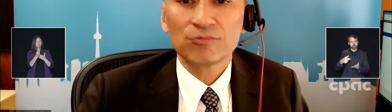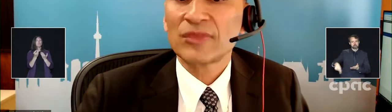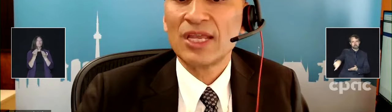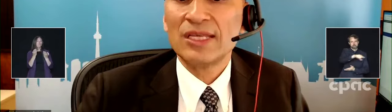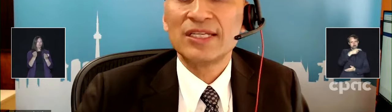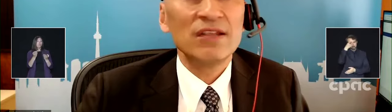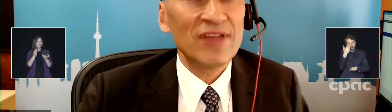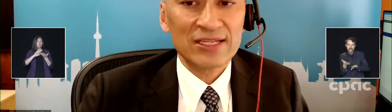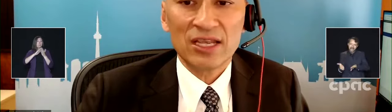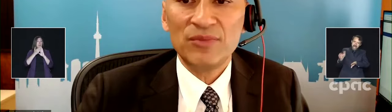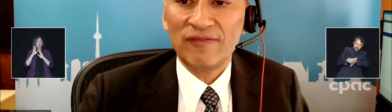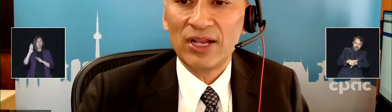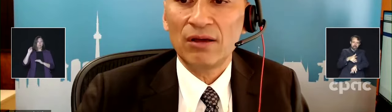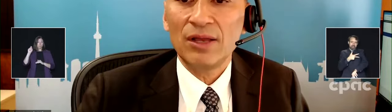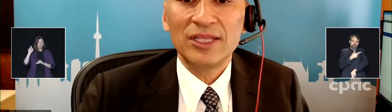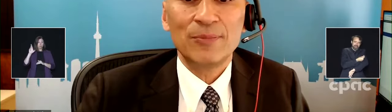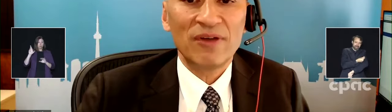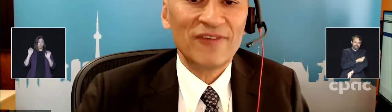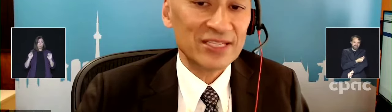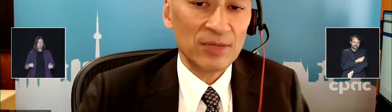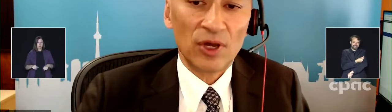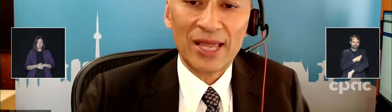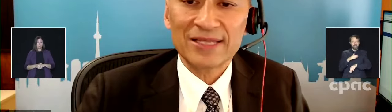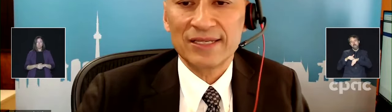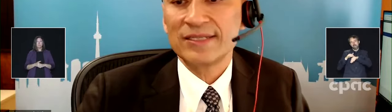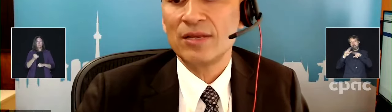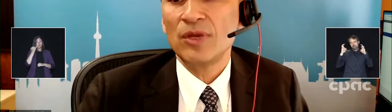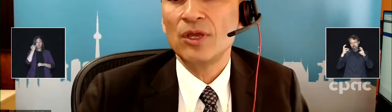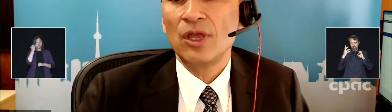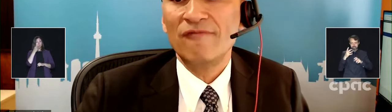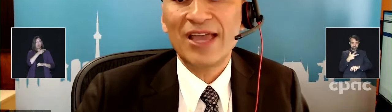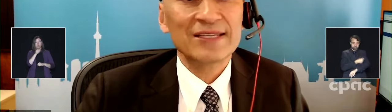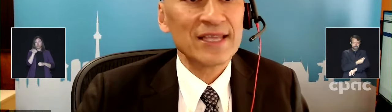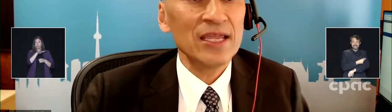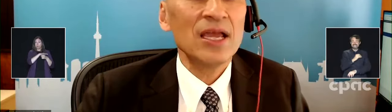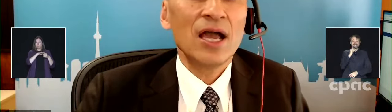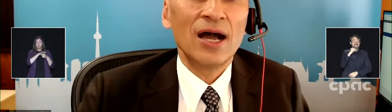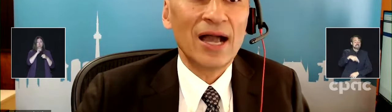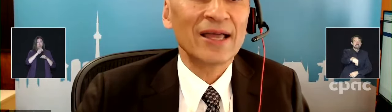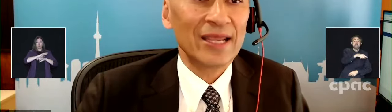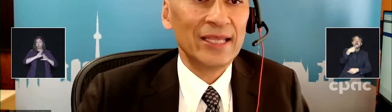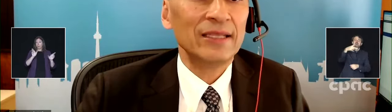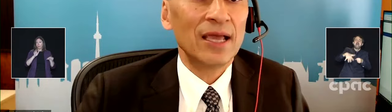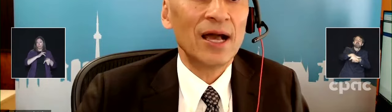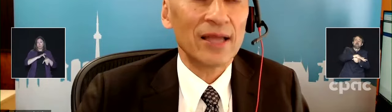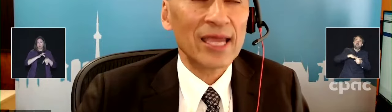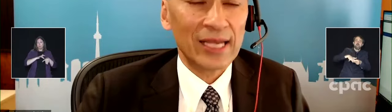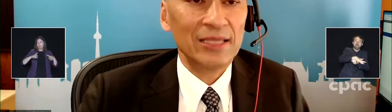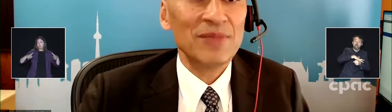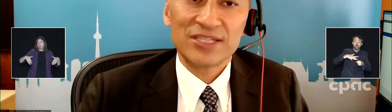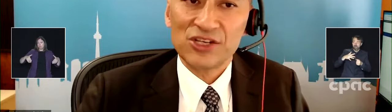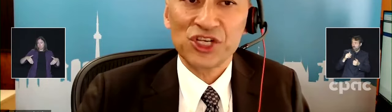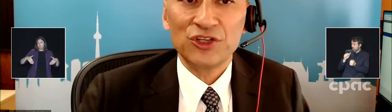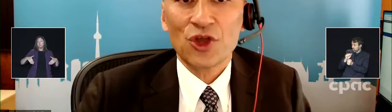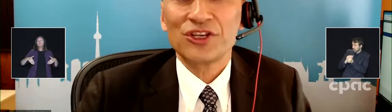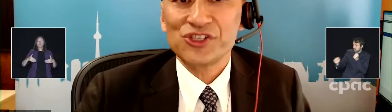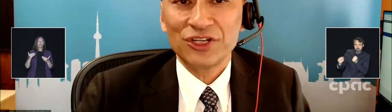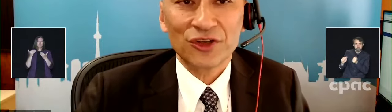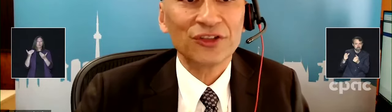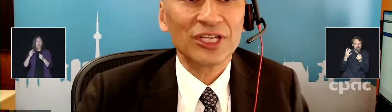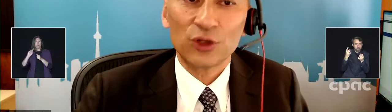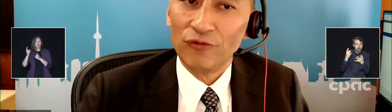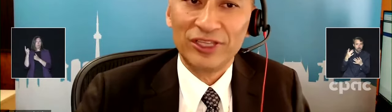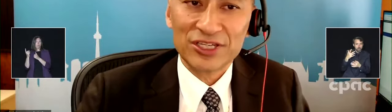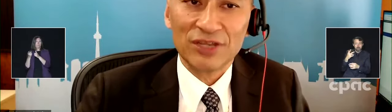rappel. Si le vaccin bivalent n'est pas facilement accessible, un vaccin à ARN messager d